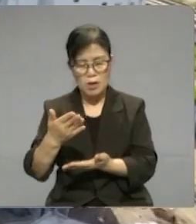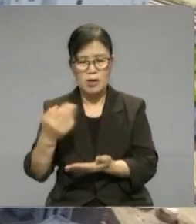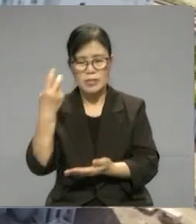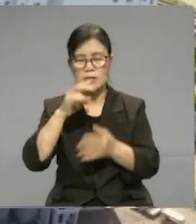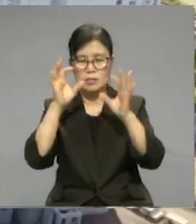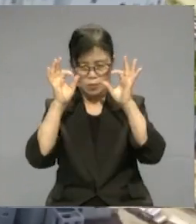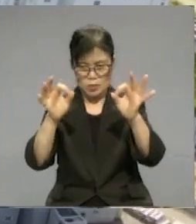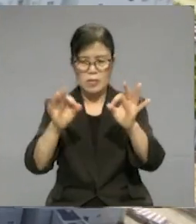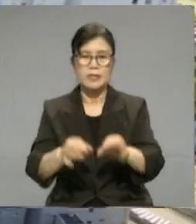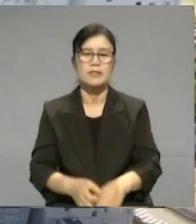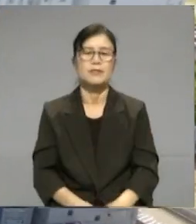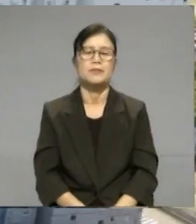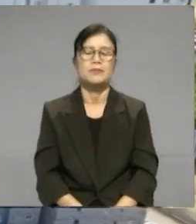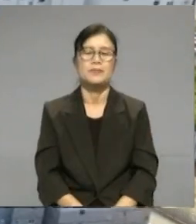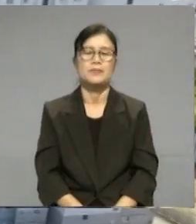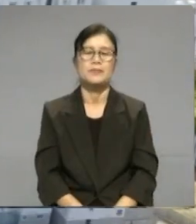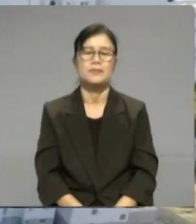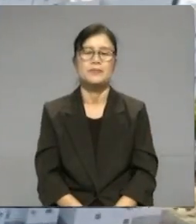윤종